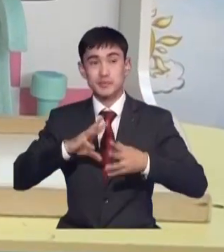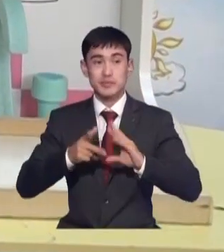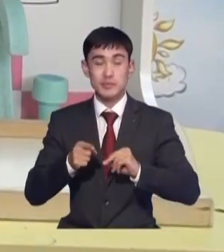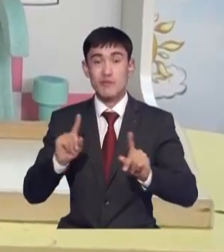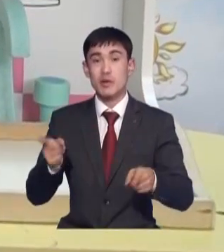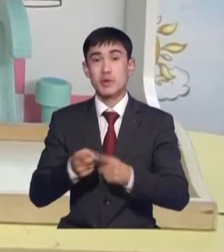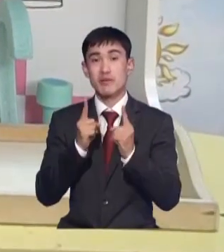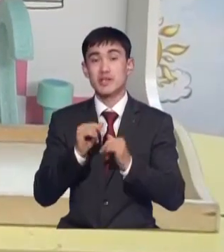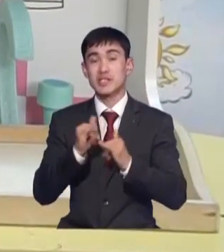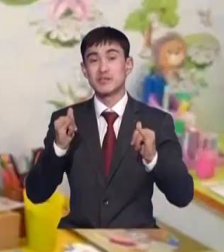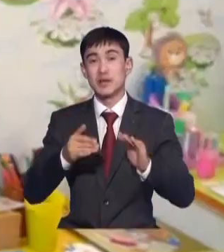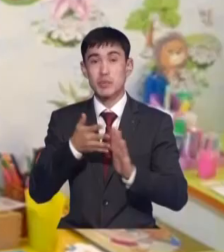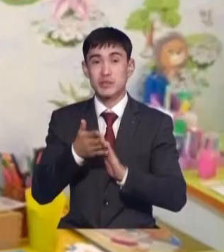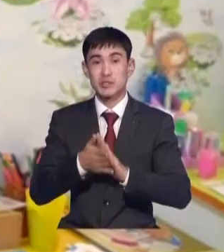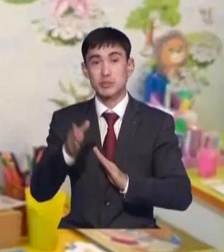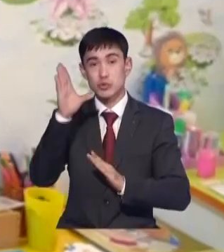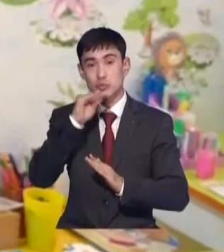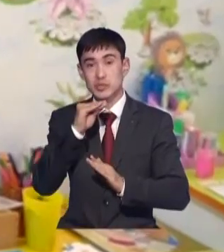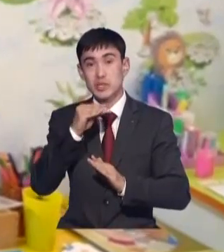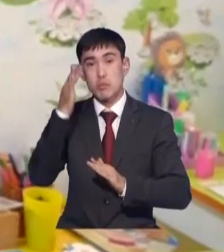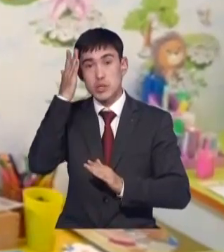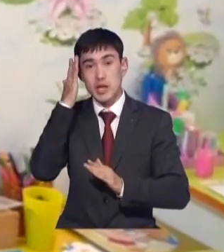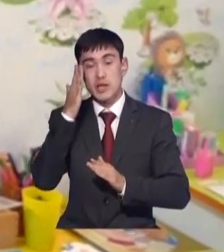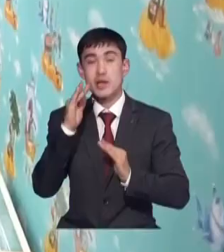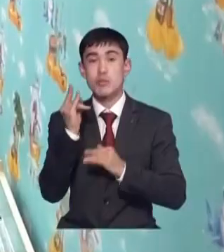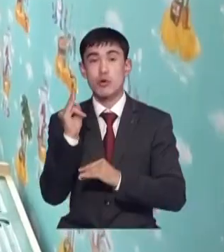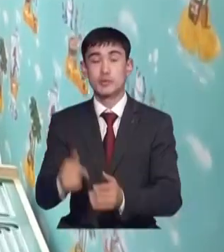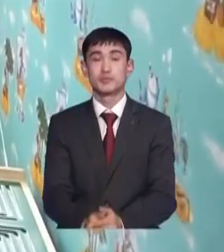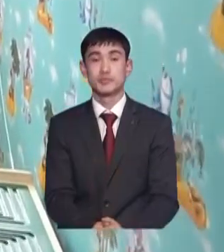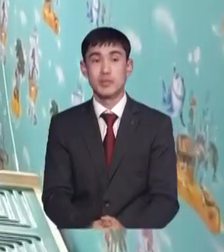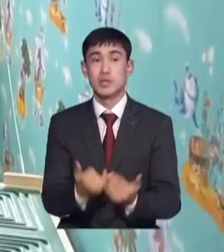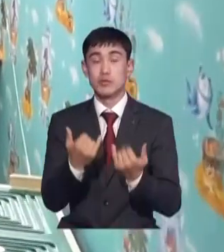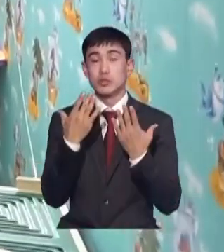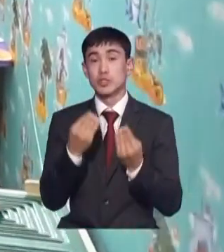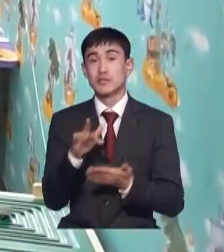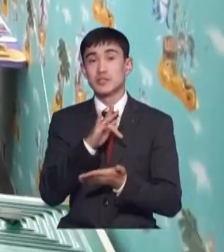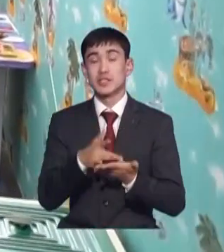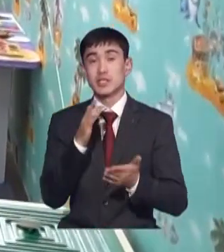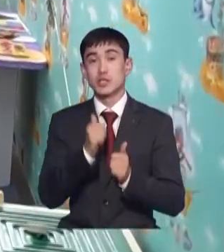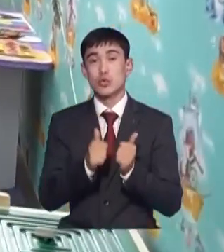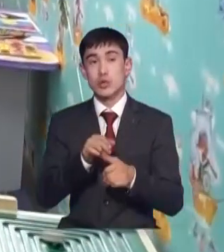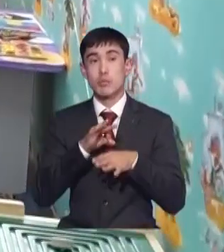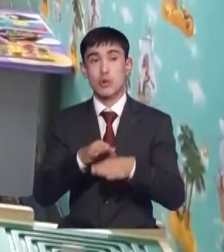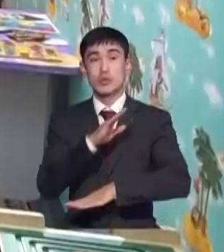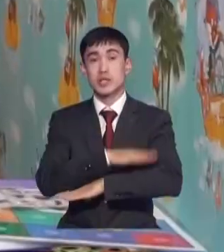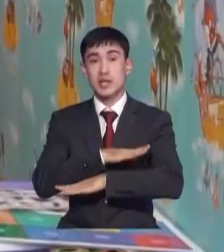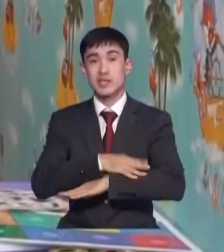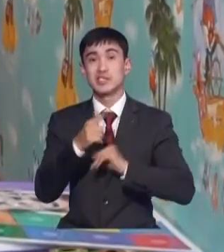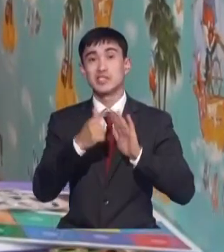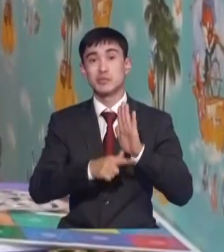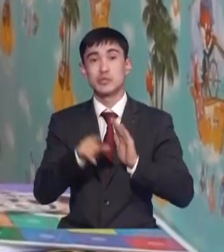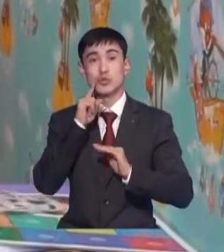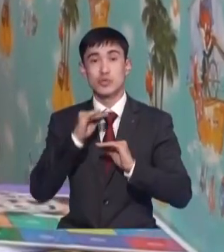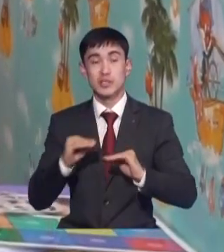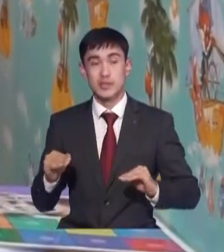в формировании и развитии познавательных способностей и мышления ребенка. На сегодняшний день в центре регулярно проходят занятия около 70